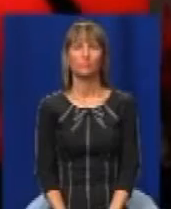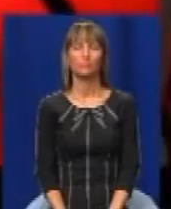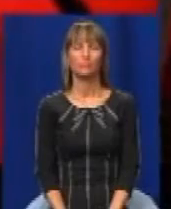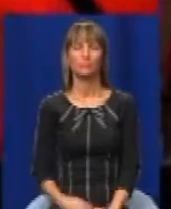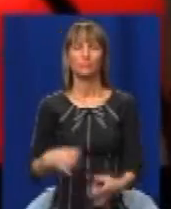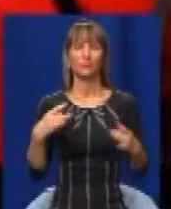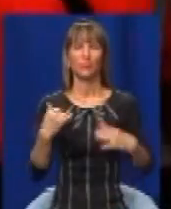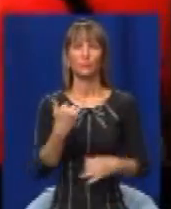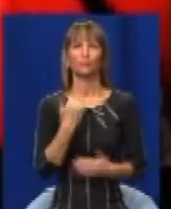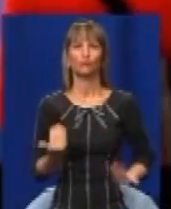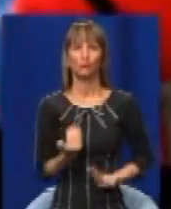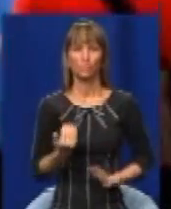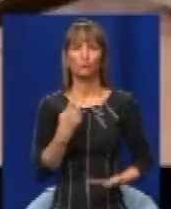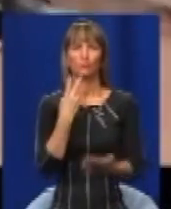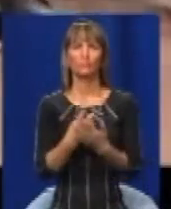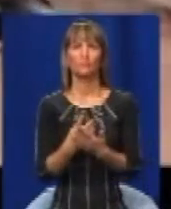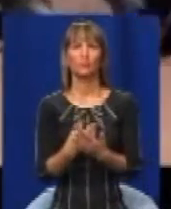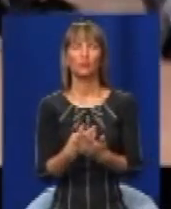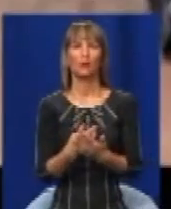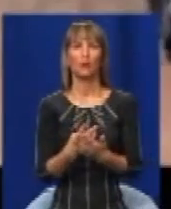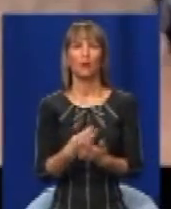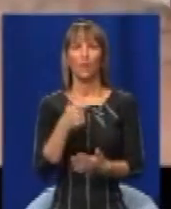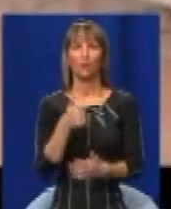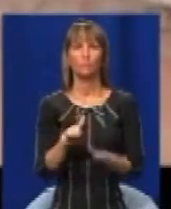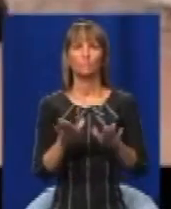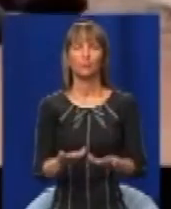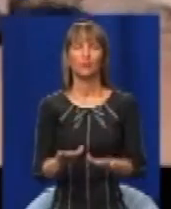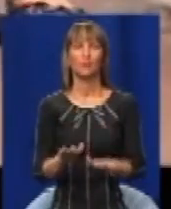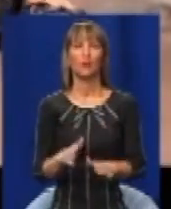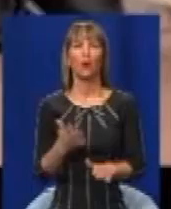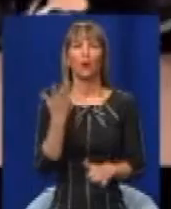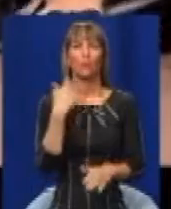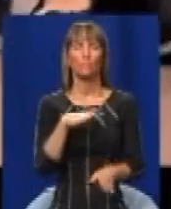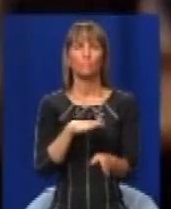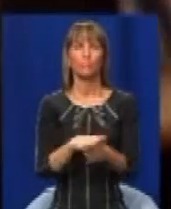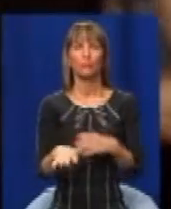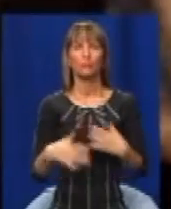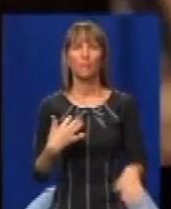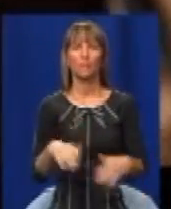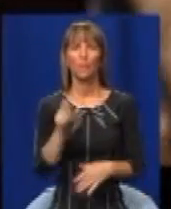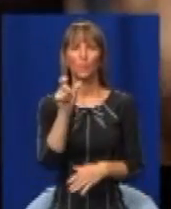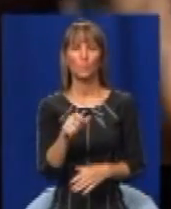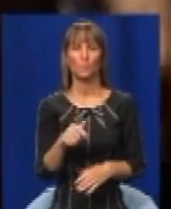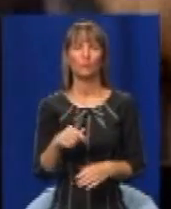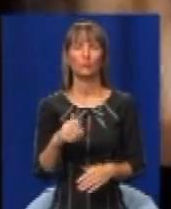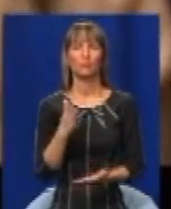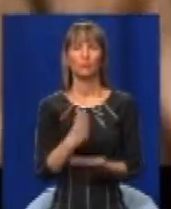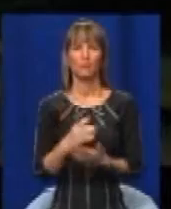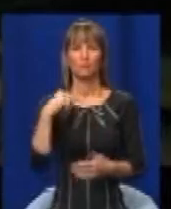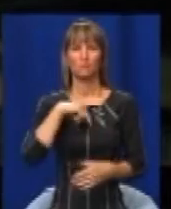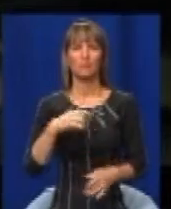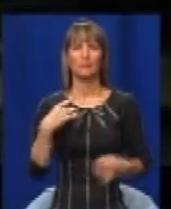Стрес у нашому житті відіграє досить помітне місце. Навіть у стані повного розслаблення людина переживає деякий стрес,